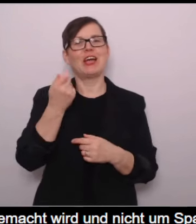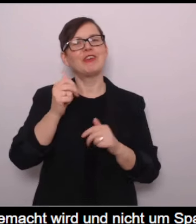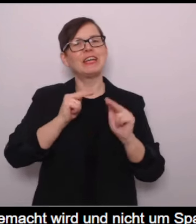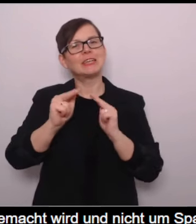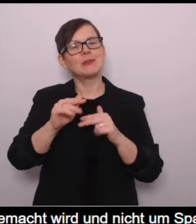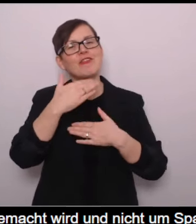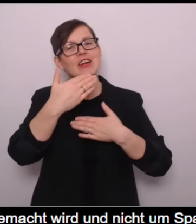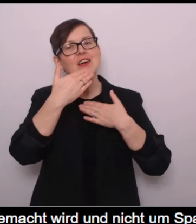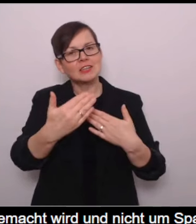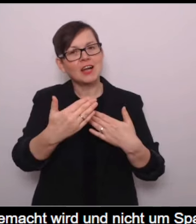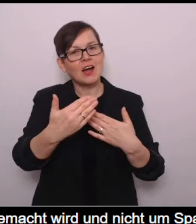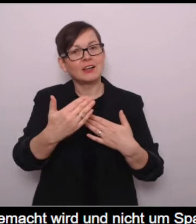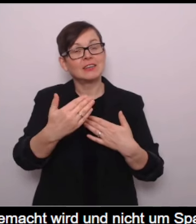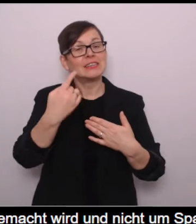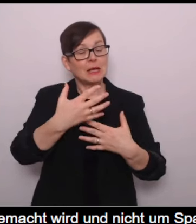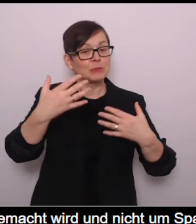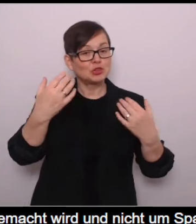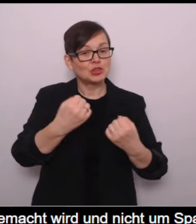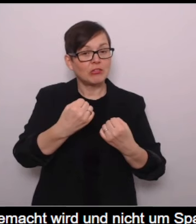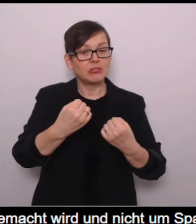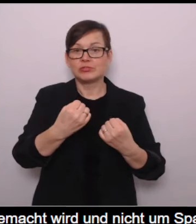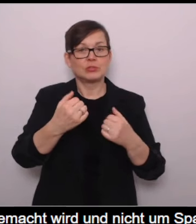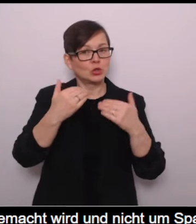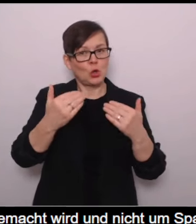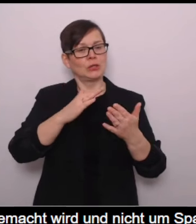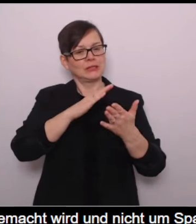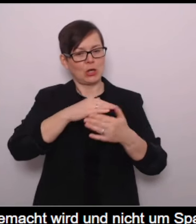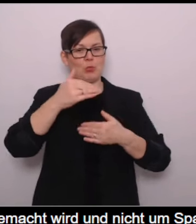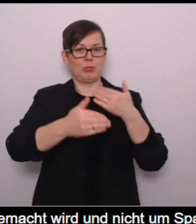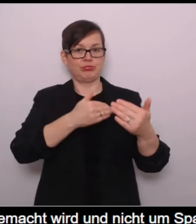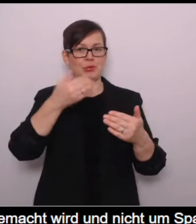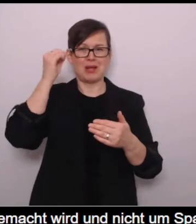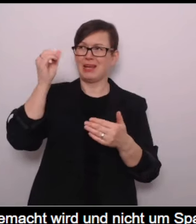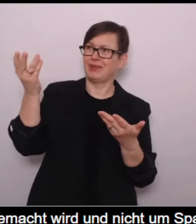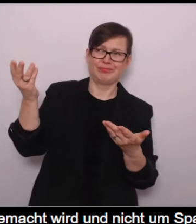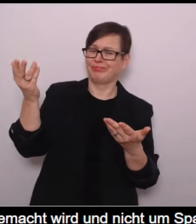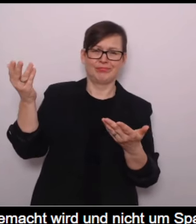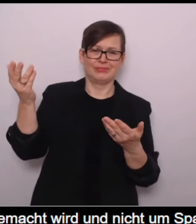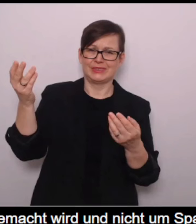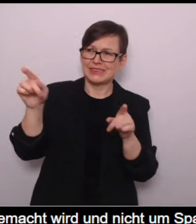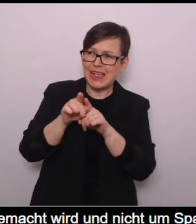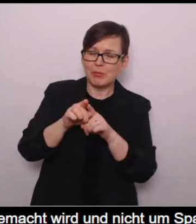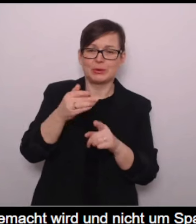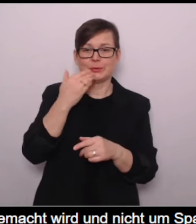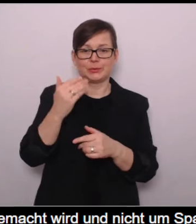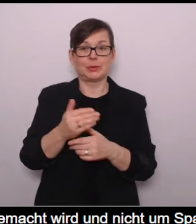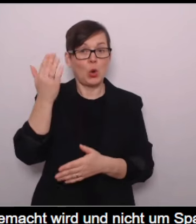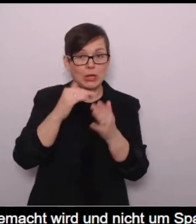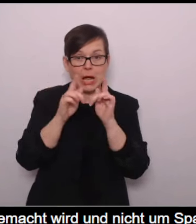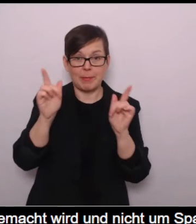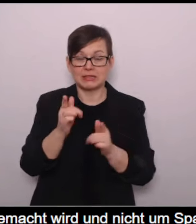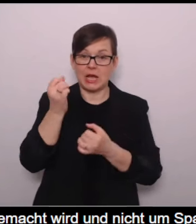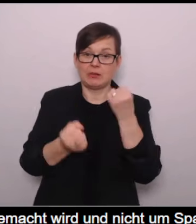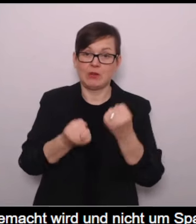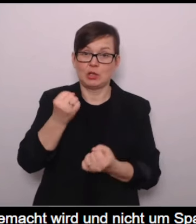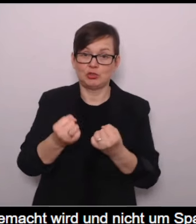verfassungswidrigen Haushalt. Und ich sage ausschließlich, wir waren auch dem Finanzminister dankbar, dass er unsere Haushaltsstruktur auch davor bewahrt hat, in eine ähnliche